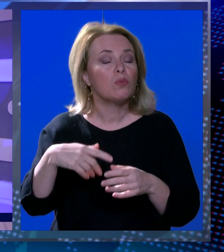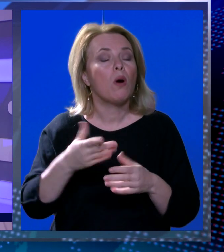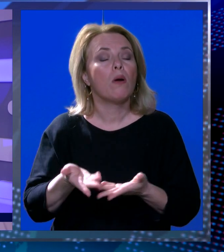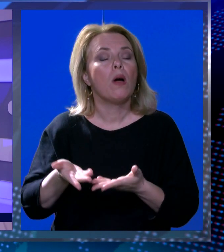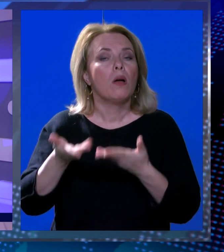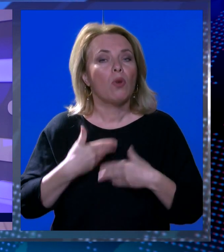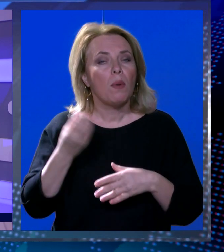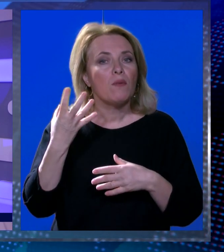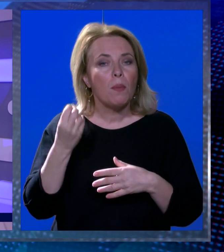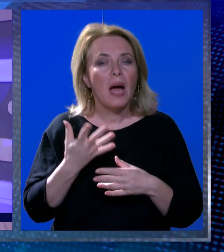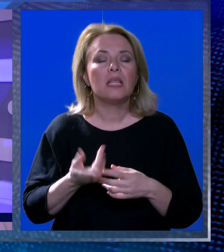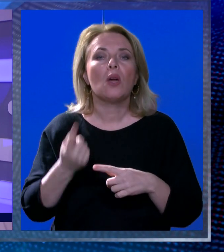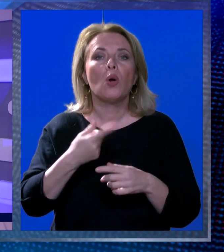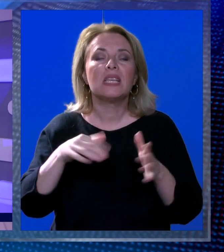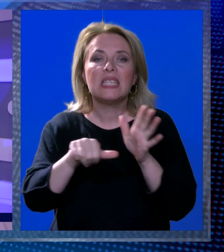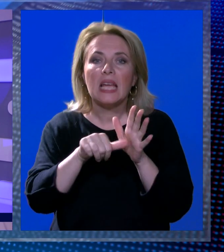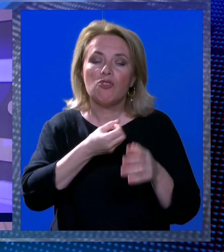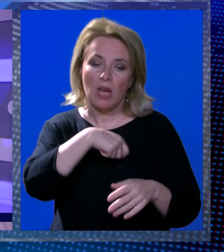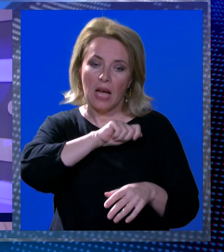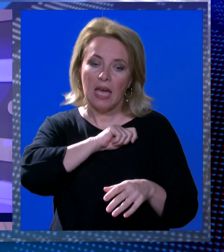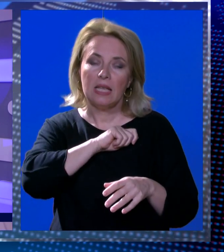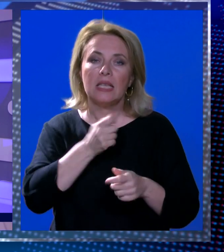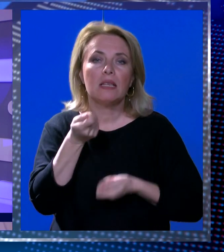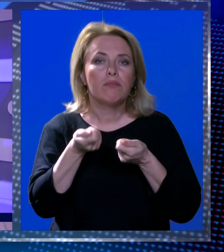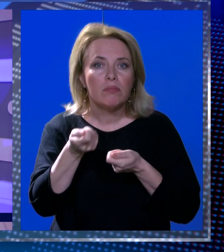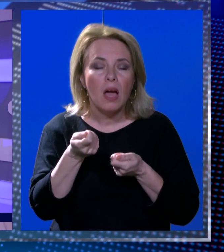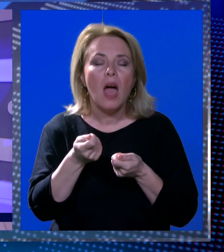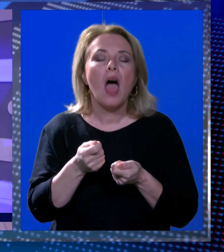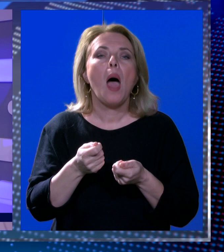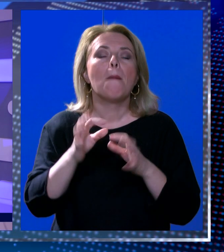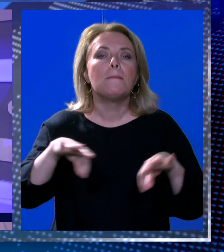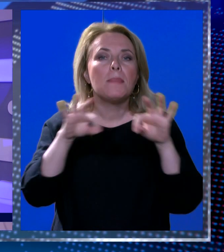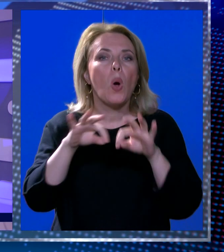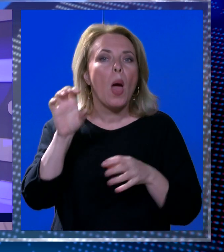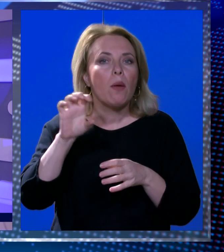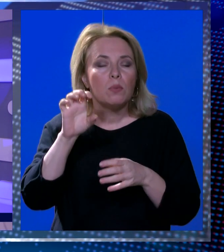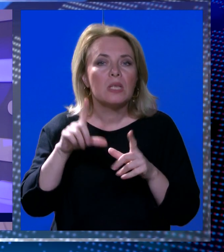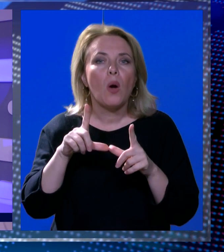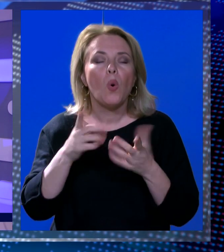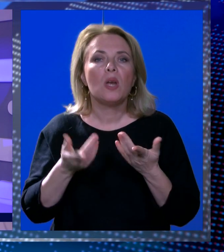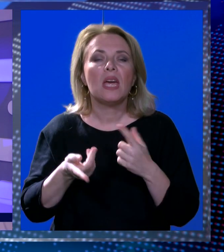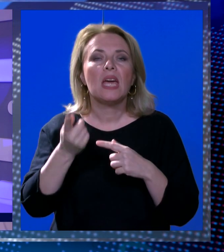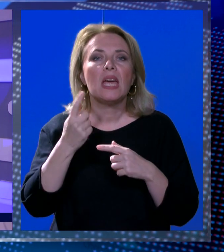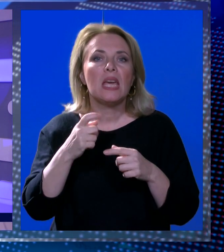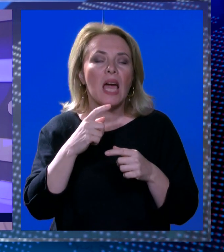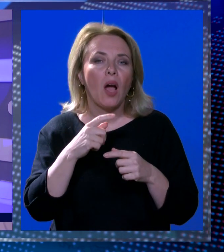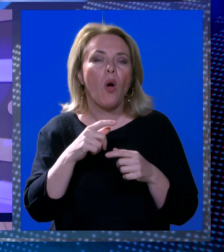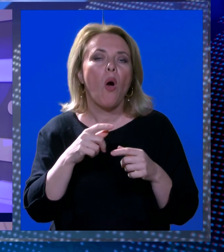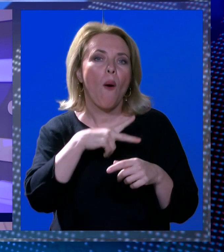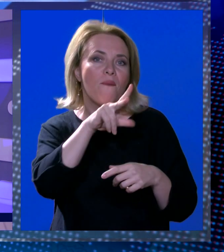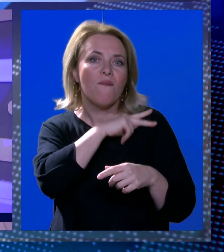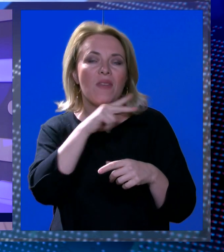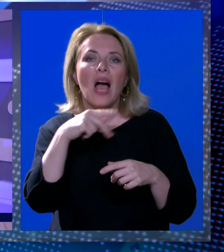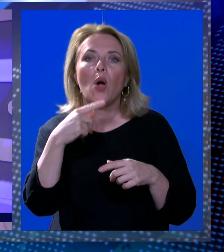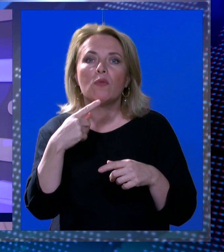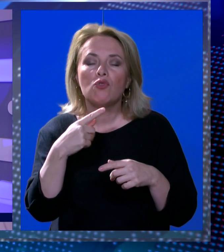i ugovaranje programa i projekata Europske unije. U međuvremenu, gradonačelnik Mato Franković i dalje tvrdi kako kašnjenja